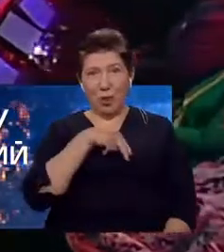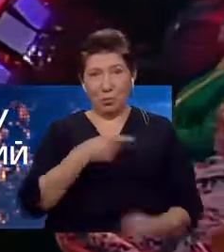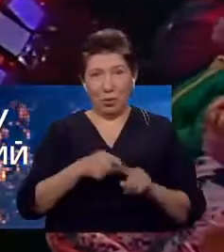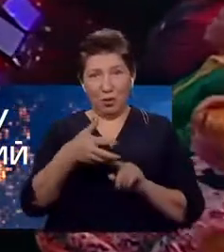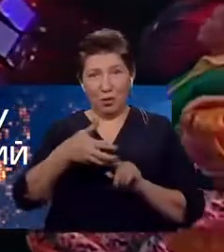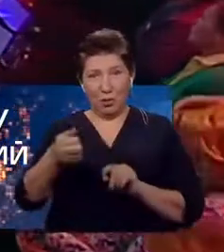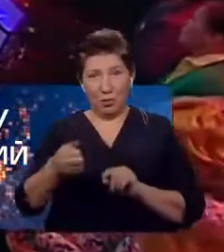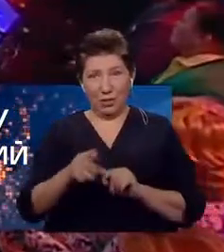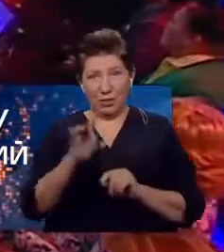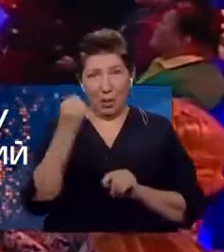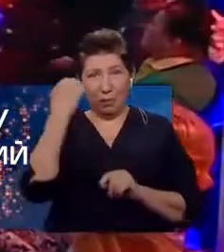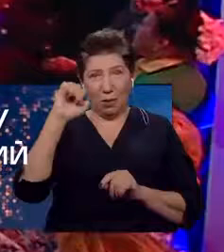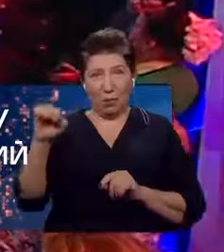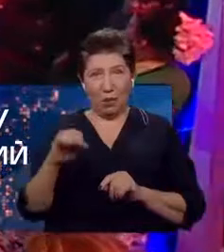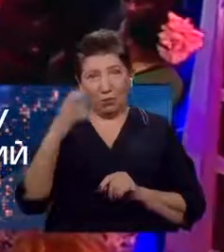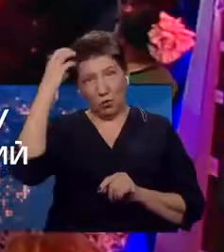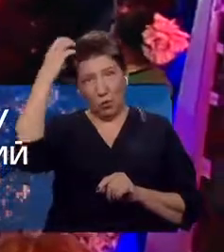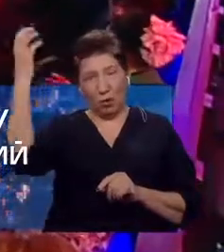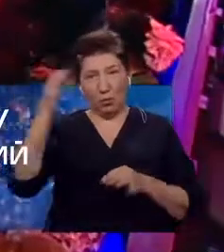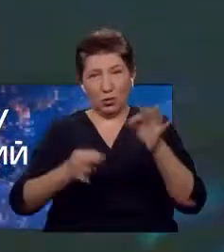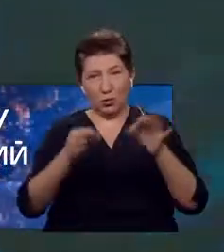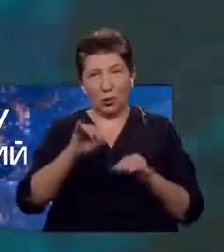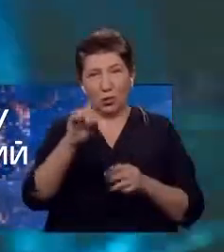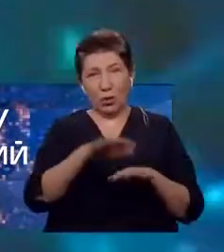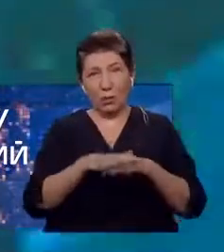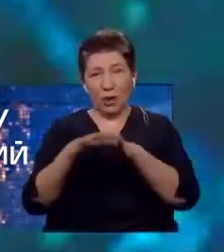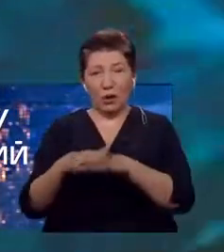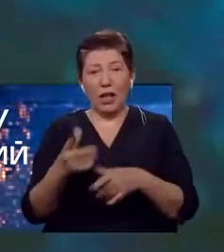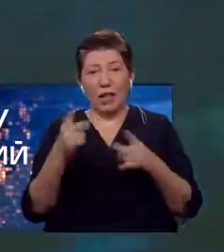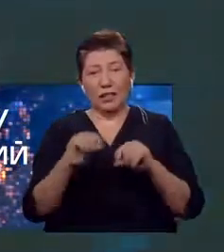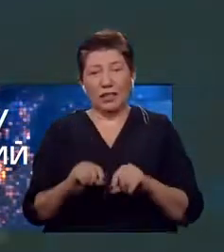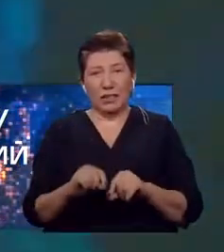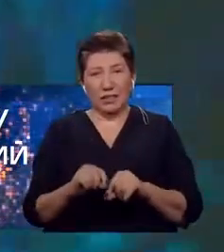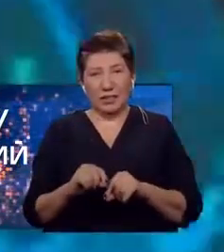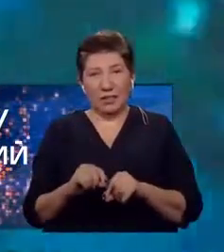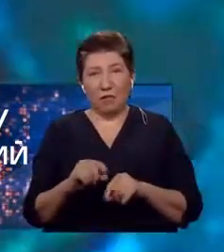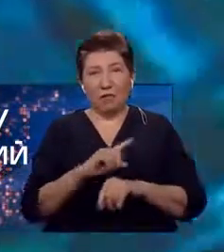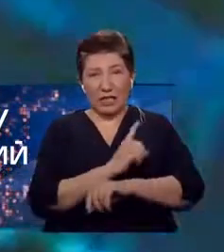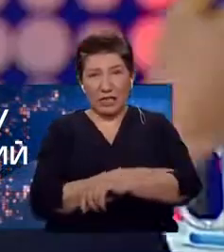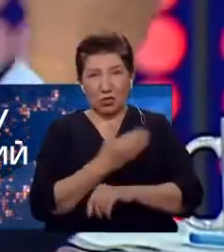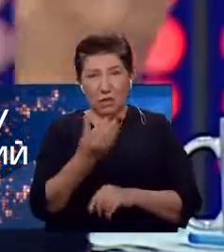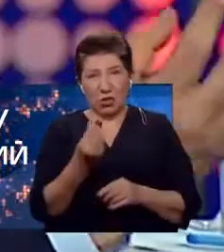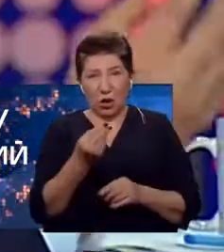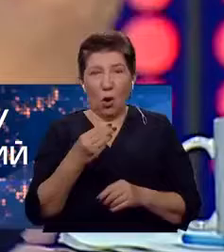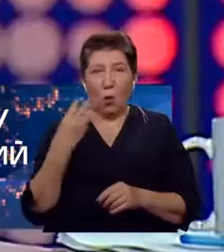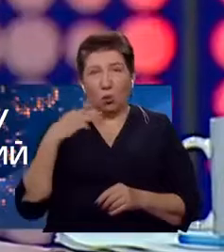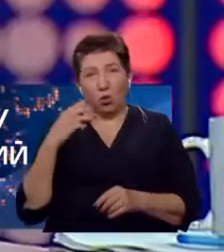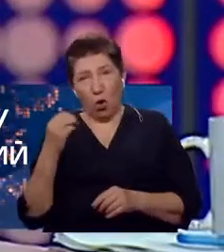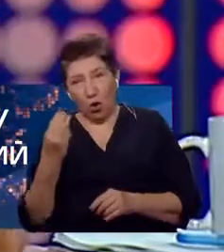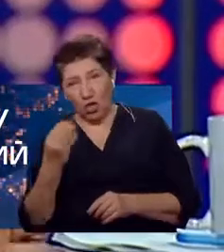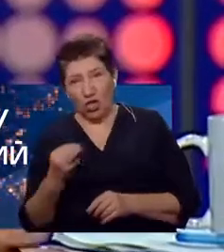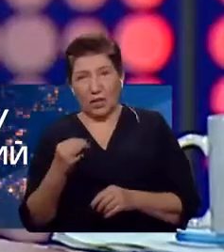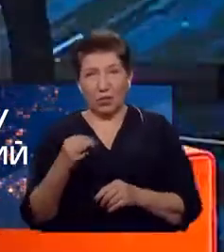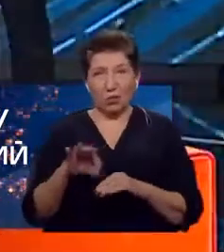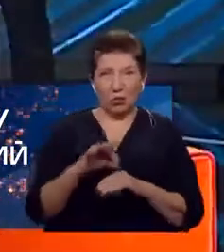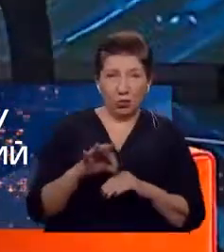І премію, яку ви отримали за так звану перемогу в Стокгольмському суді. І куди ви її перерахували? Де зараз фізично знаходяться гроші? У тещі, в жінки,